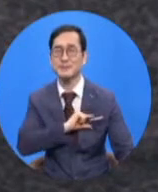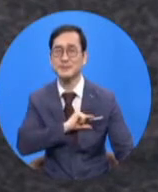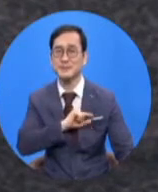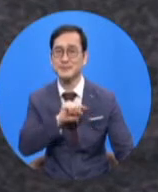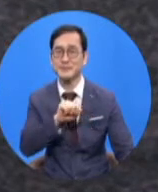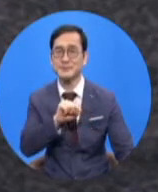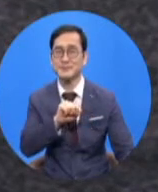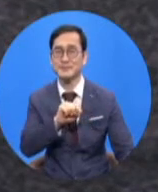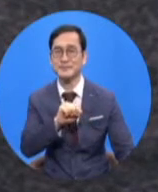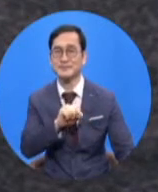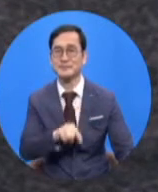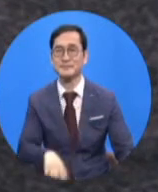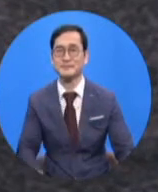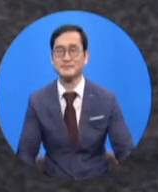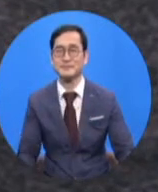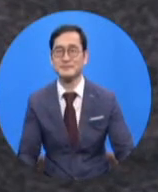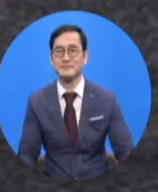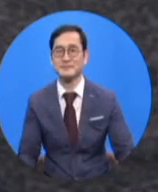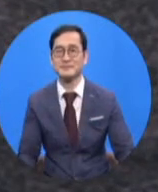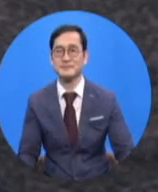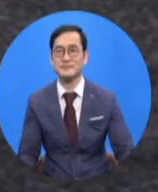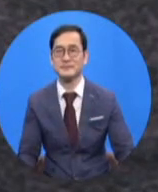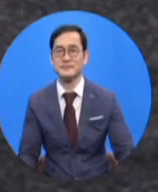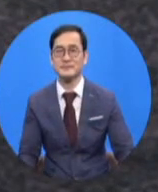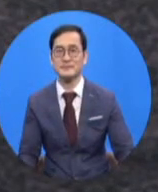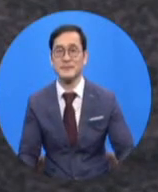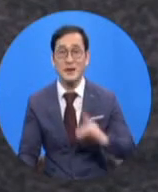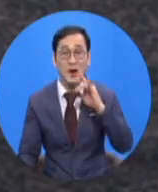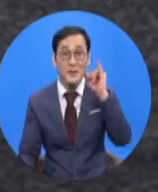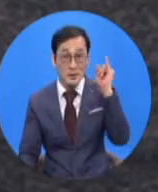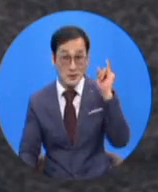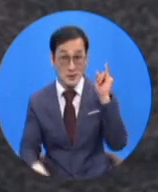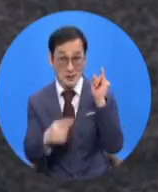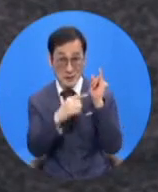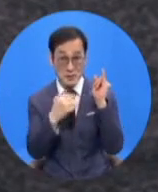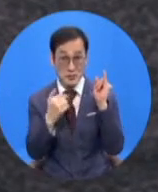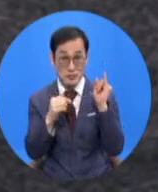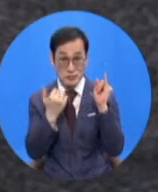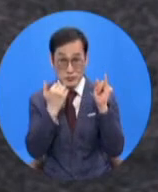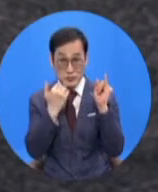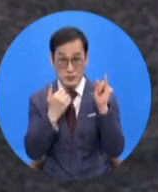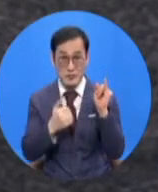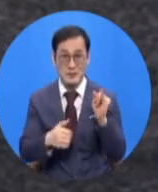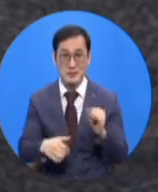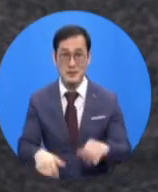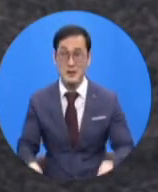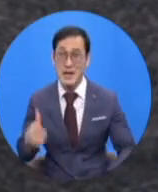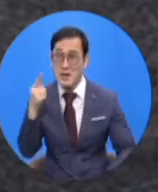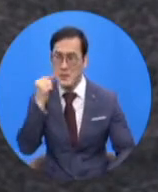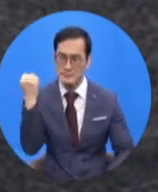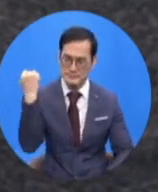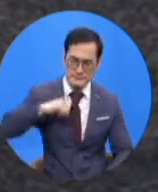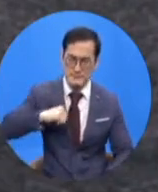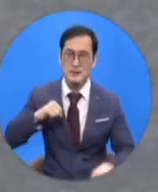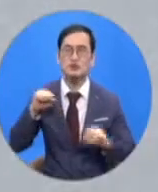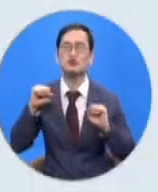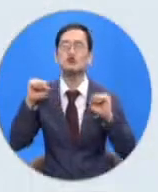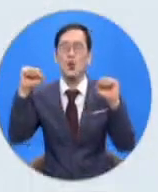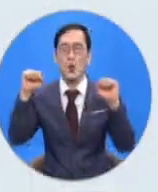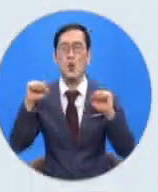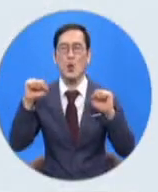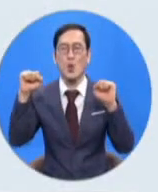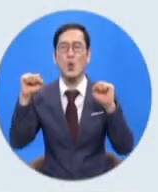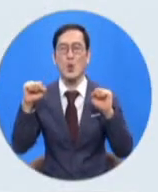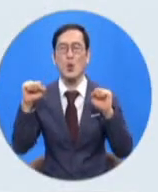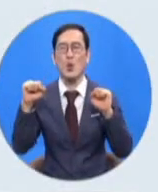입니다 4 그 돌아가셨는데 2분이 어떤 분이 냐 면 그 항일 운동을 굉장히 좀 열심히 하셨다는 그 공적을